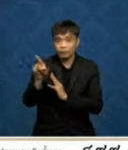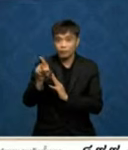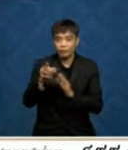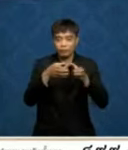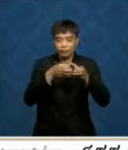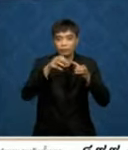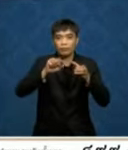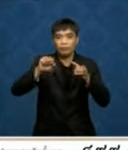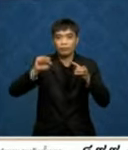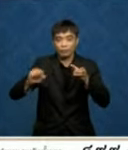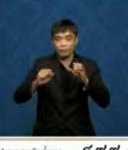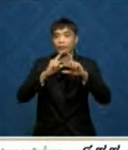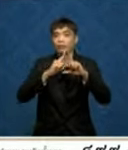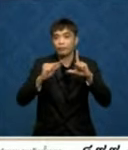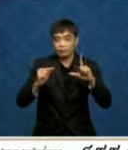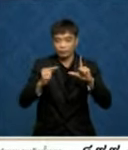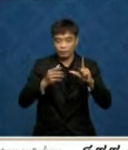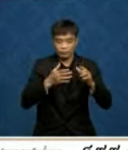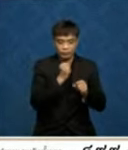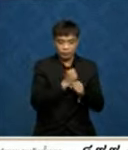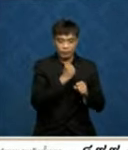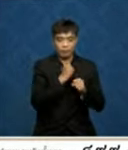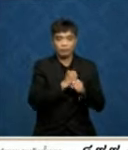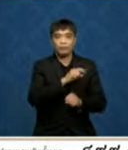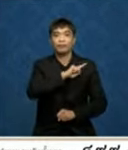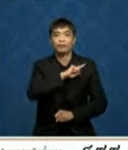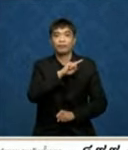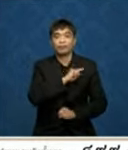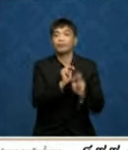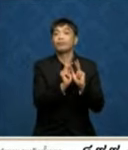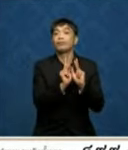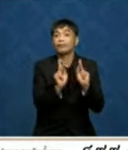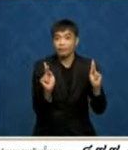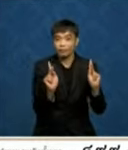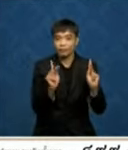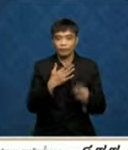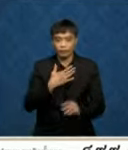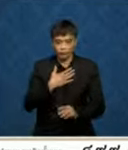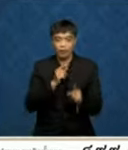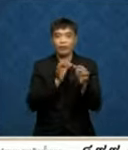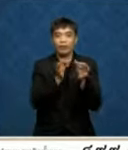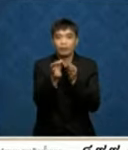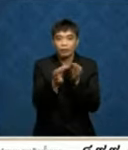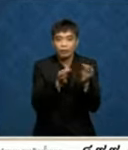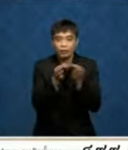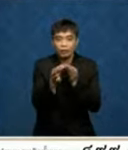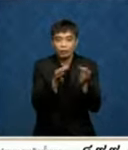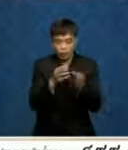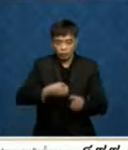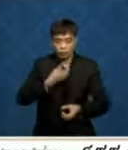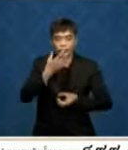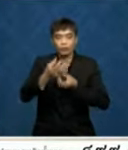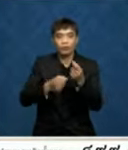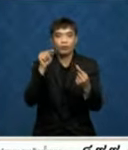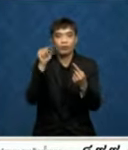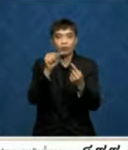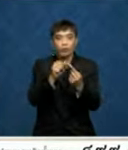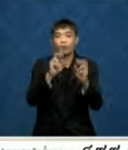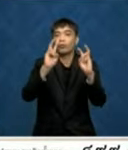การผมขออภิปรายสงวนความเห็นนะครับร่างพระราชบัญญัติงบประมาณรายจ่ายเพิ่มเติมประจำปีงบประมา